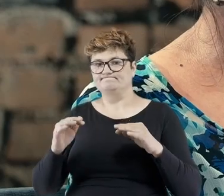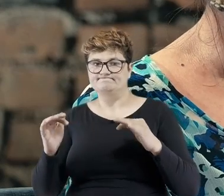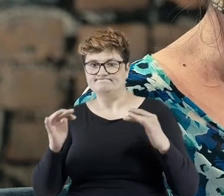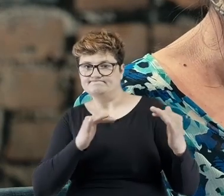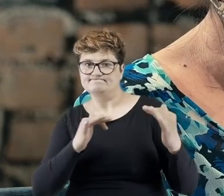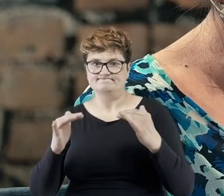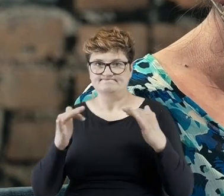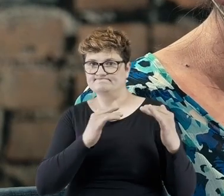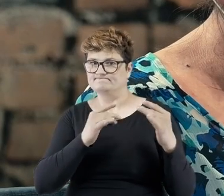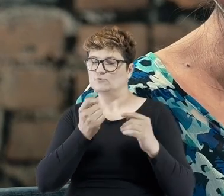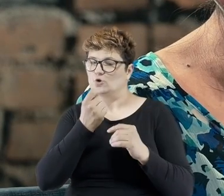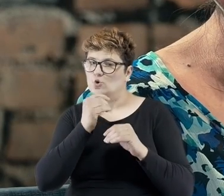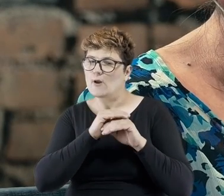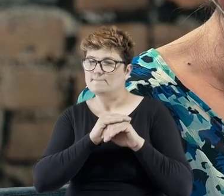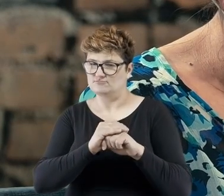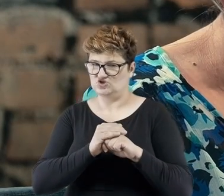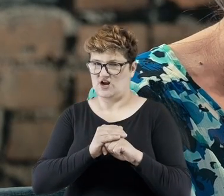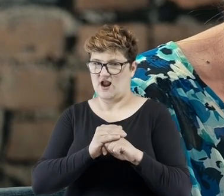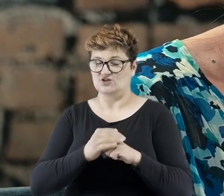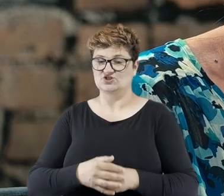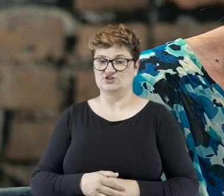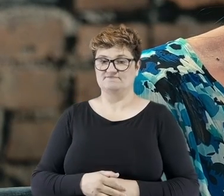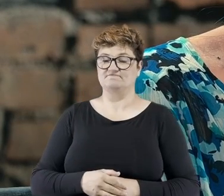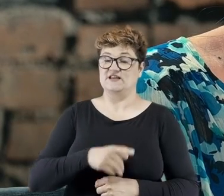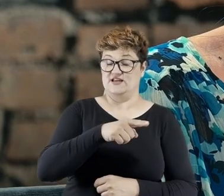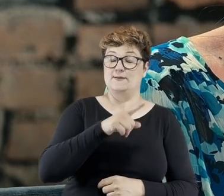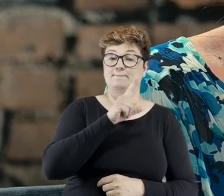zasadzie przyjaźni i Przybyszewska